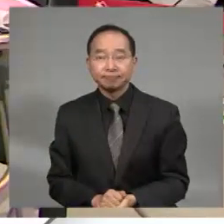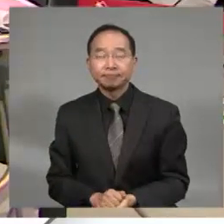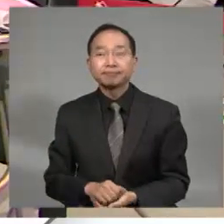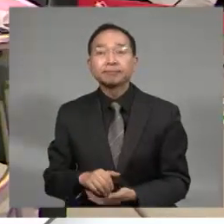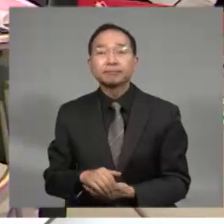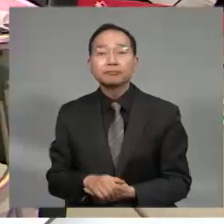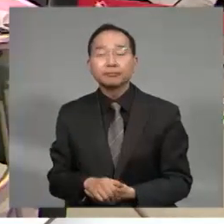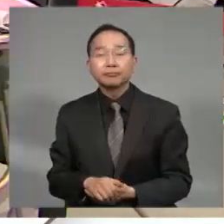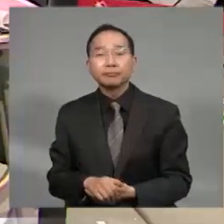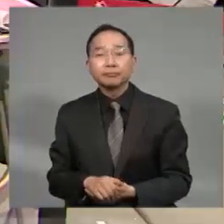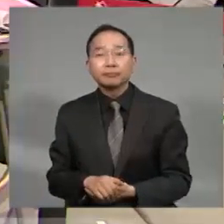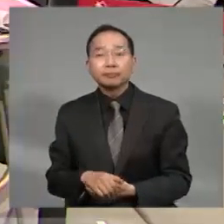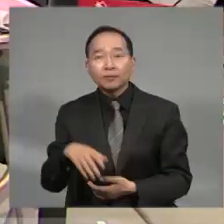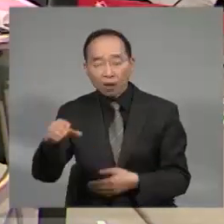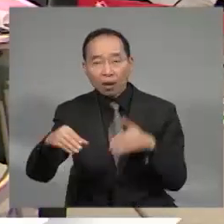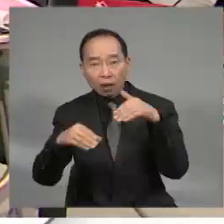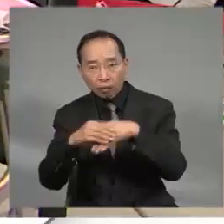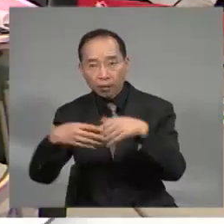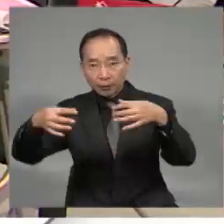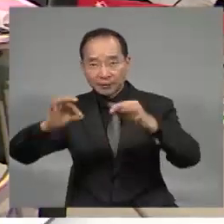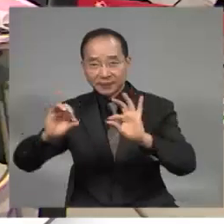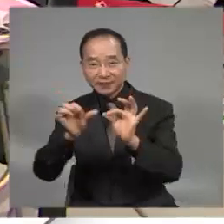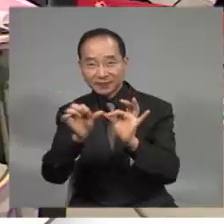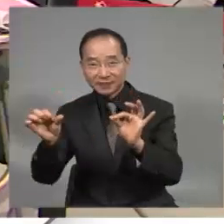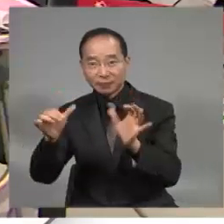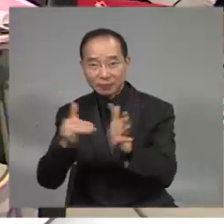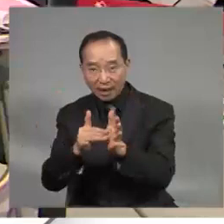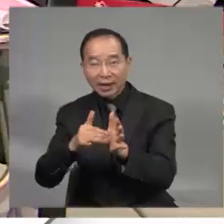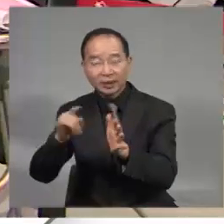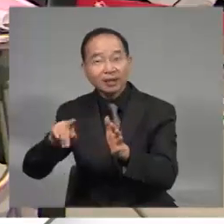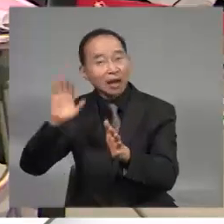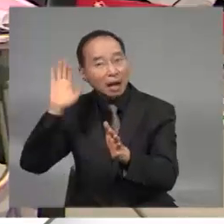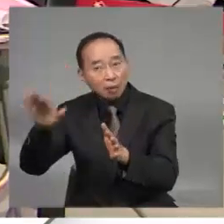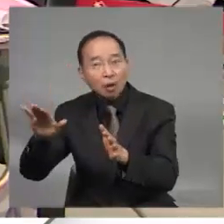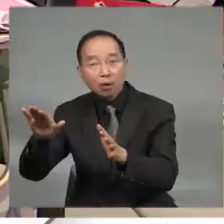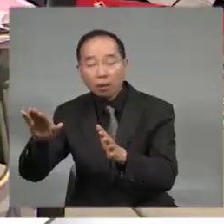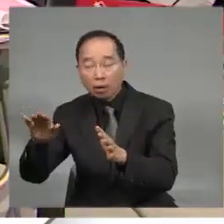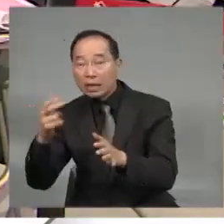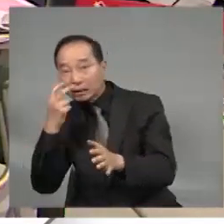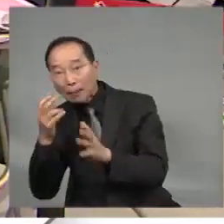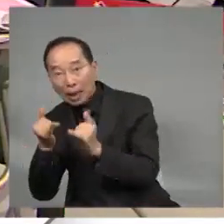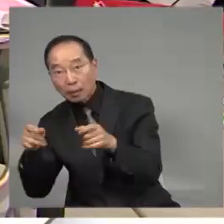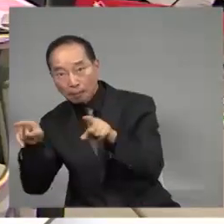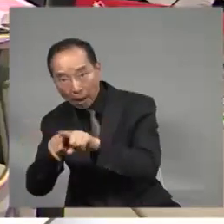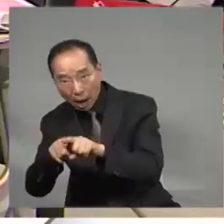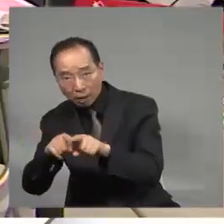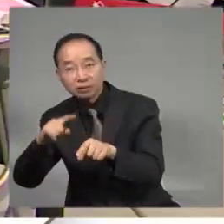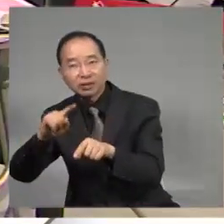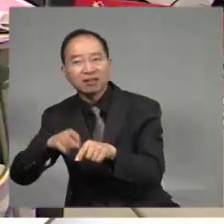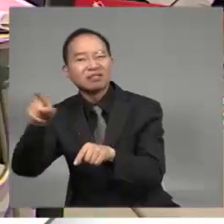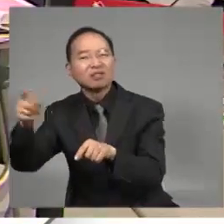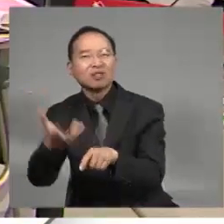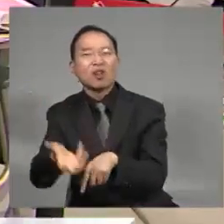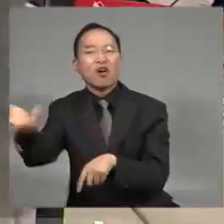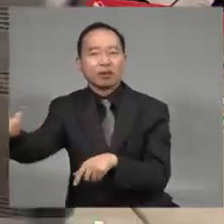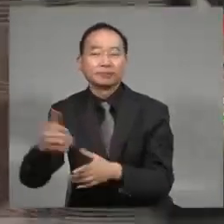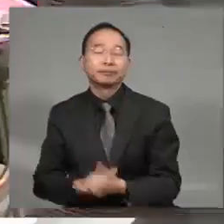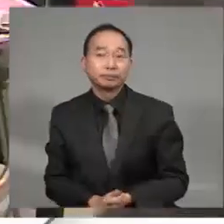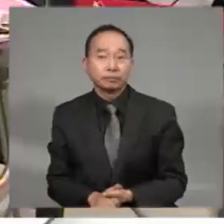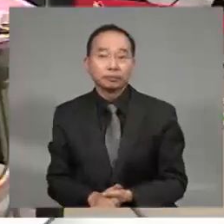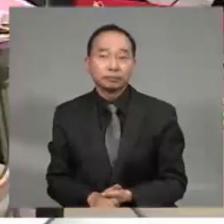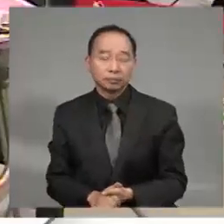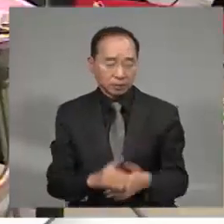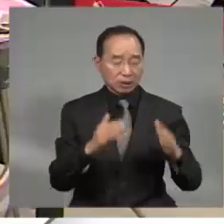투표함에 넣었고요. 참관인이 보는 가운데 전달이 될 예정입니다. 특히 이 중구지역 같은 경우에는요. 관내